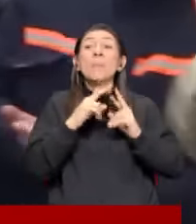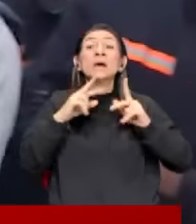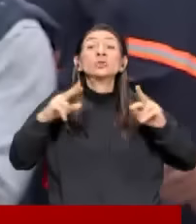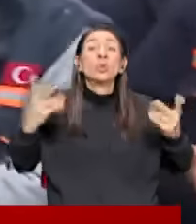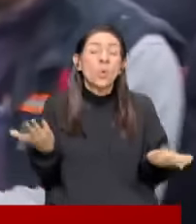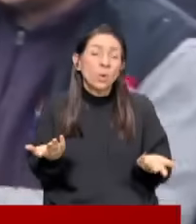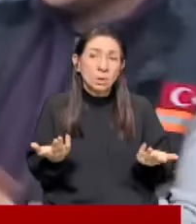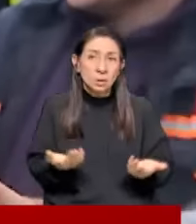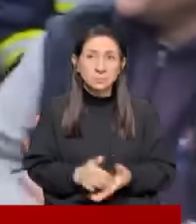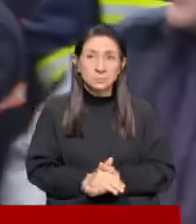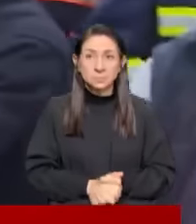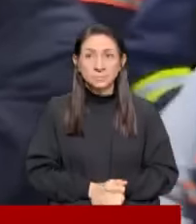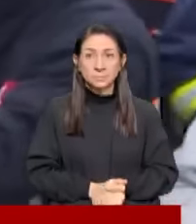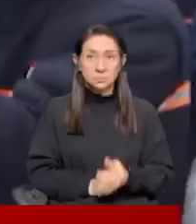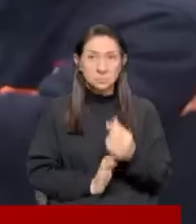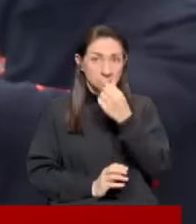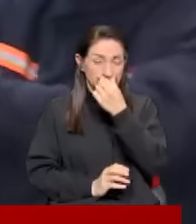parçaladı.